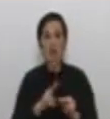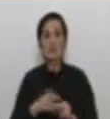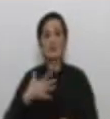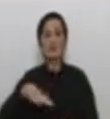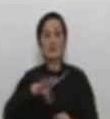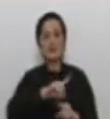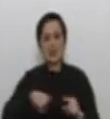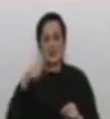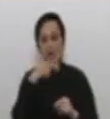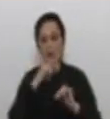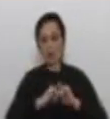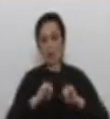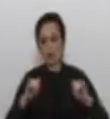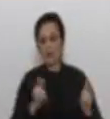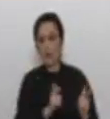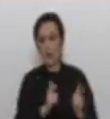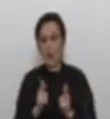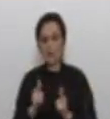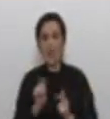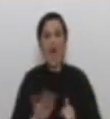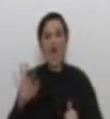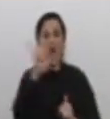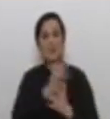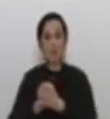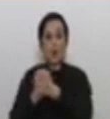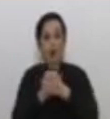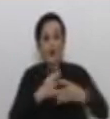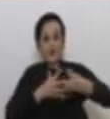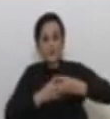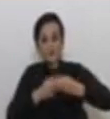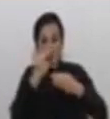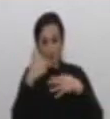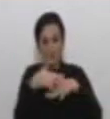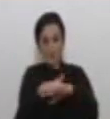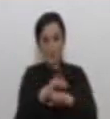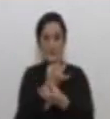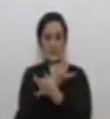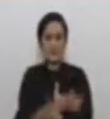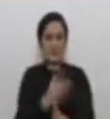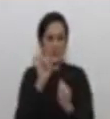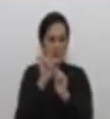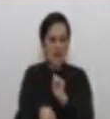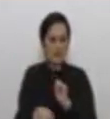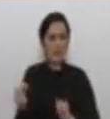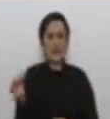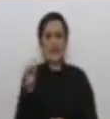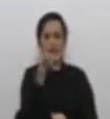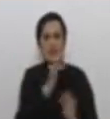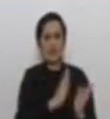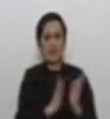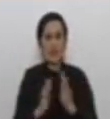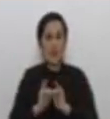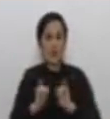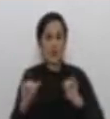სწრაფი ეკონომიკური განვითარება, მომზადება ევროკავშირთან უფრო მჭიდრო ინტეგრაციისთვის, სიღარიბის დაძლევა, ყველა რეგიონის სტაბილური განვითარება